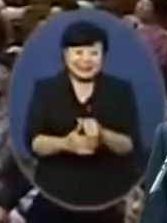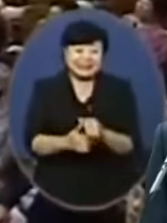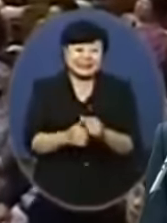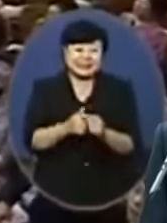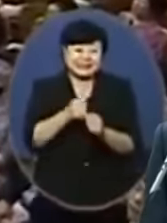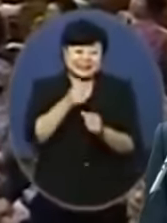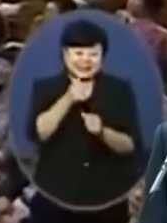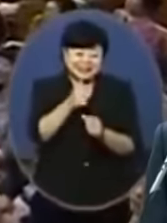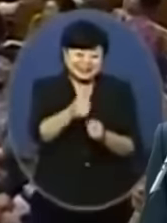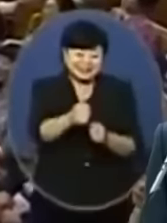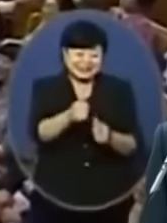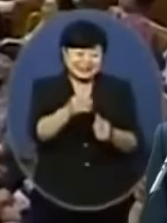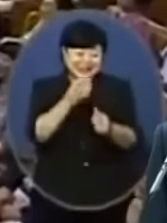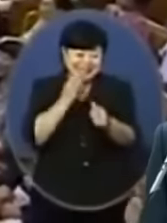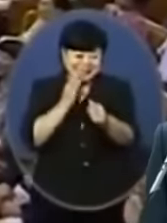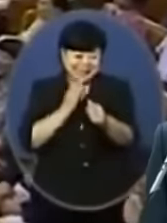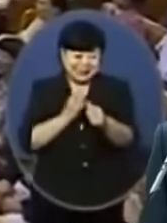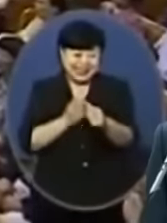가거든지